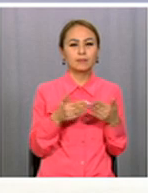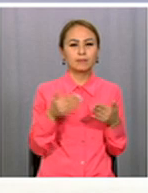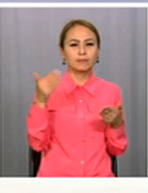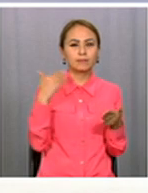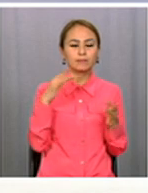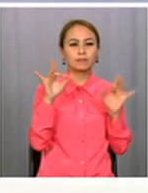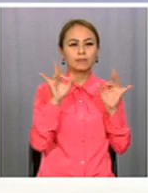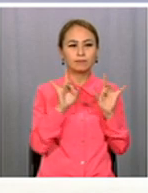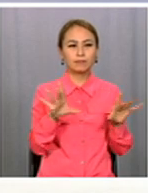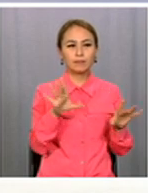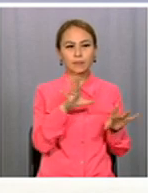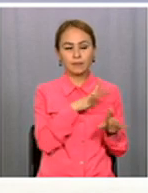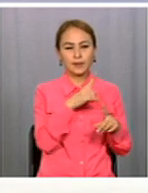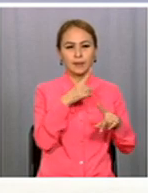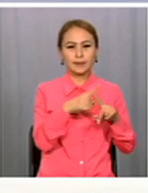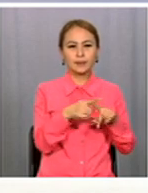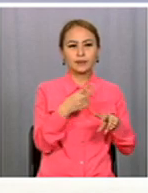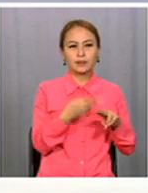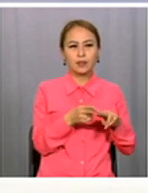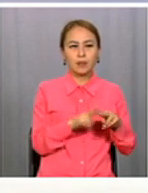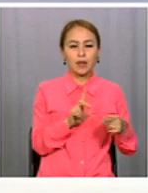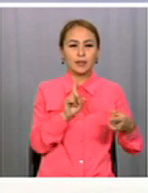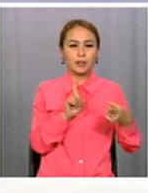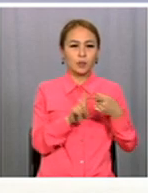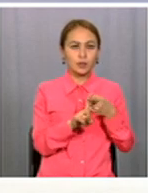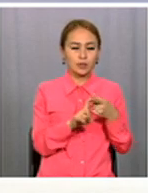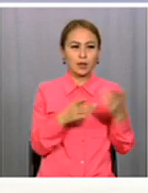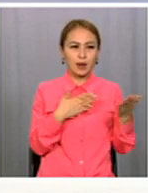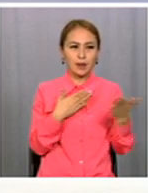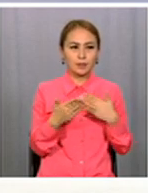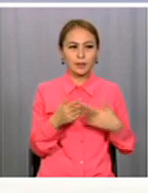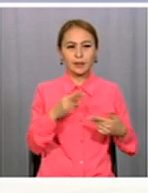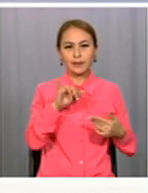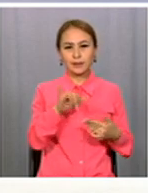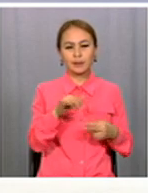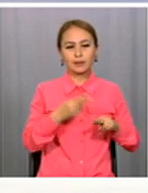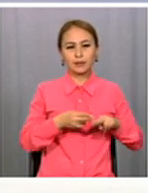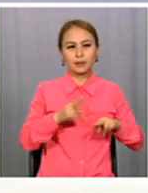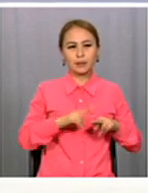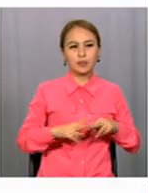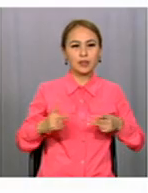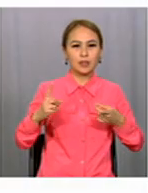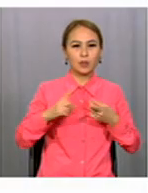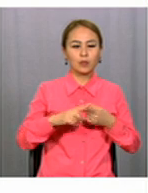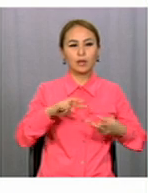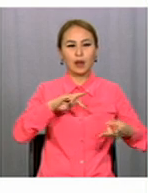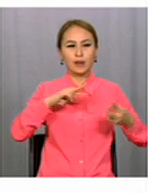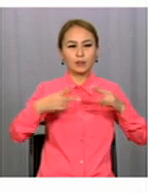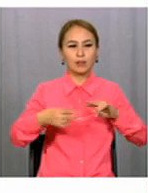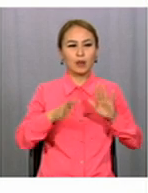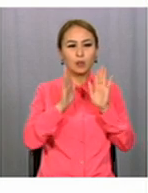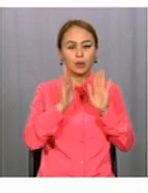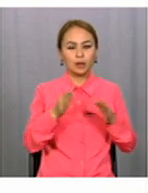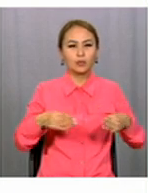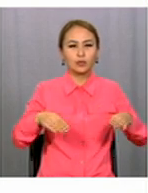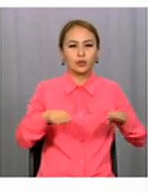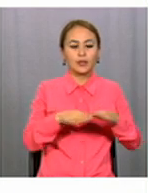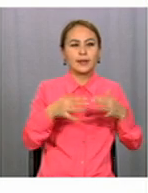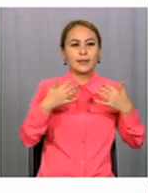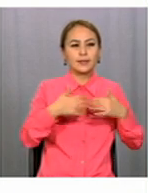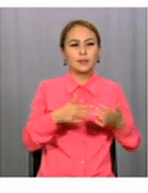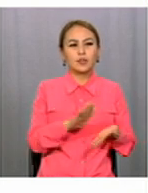өткенде X дегеніміз ол тәуелсіз айнымалы, ал Y дегеніміз тәуелді айнымалы болатын. Ендеше бізге есептің